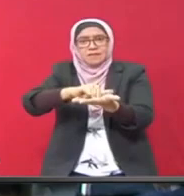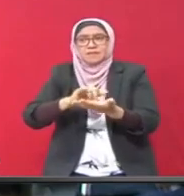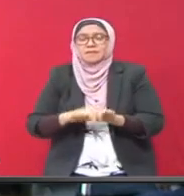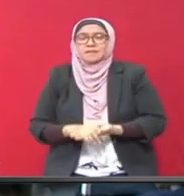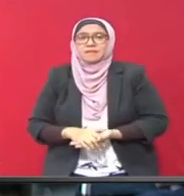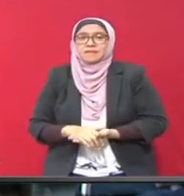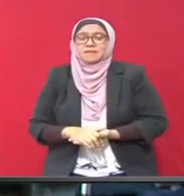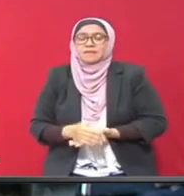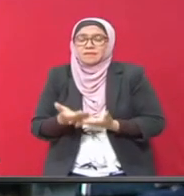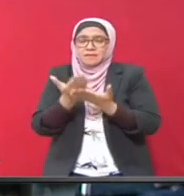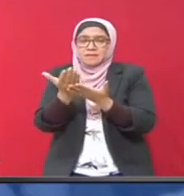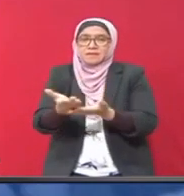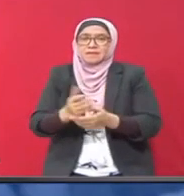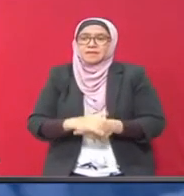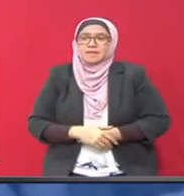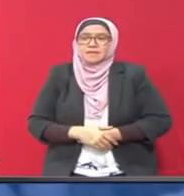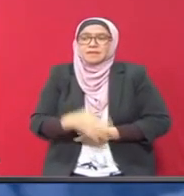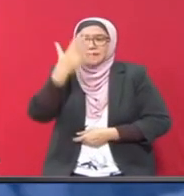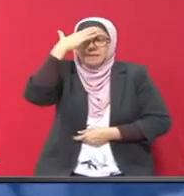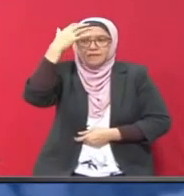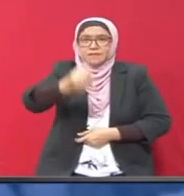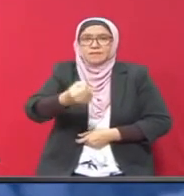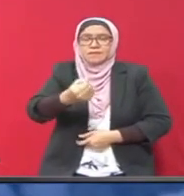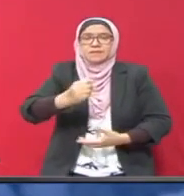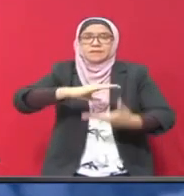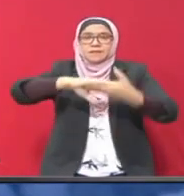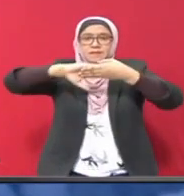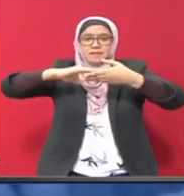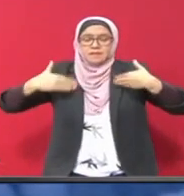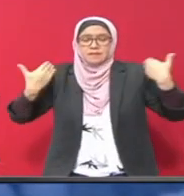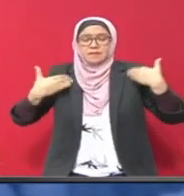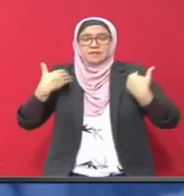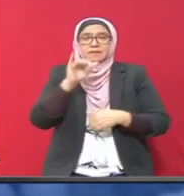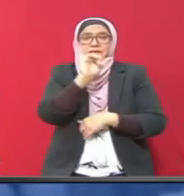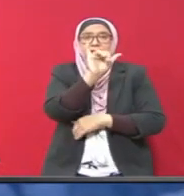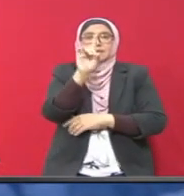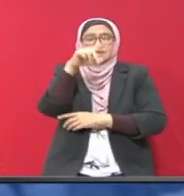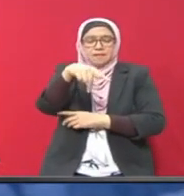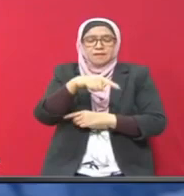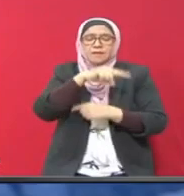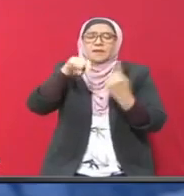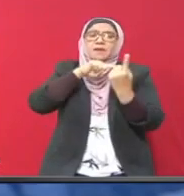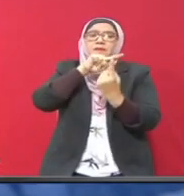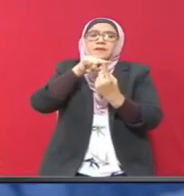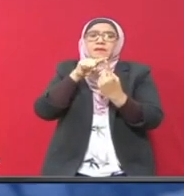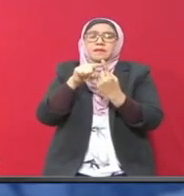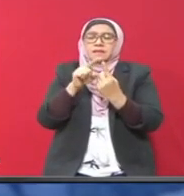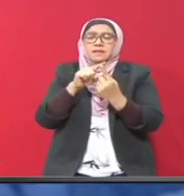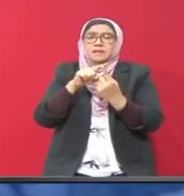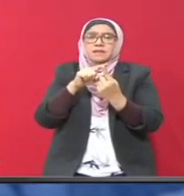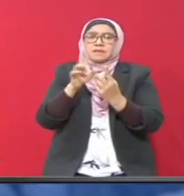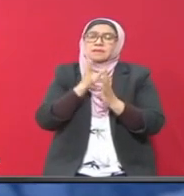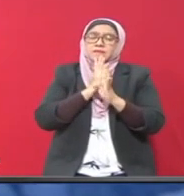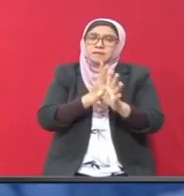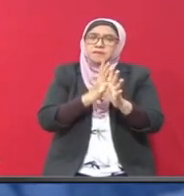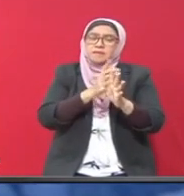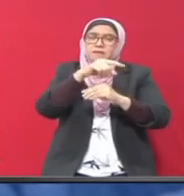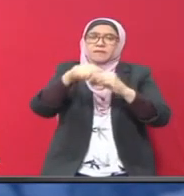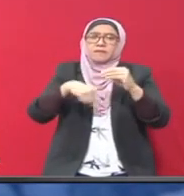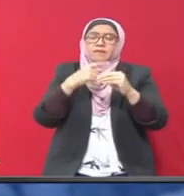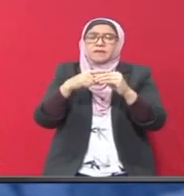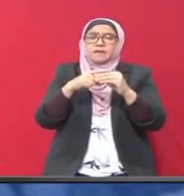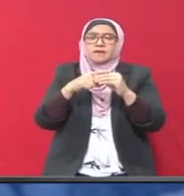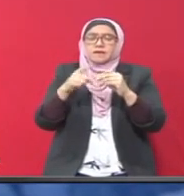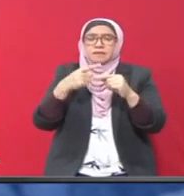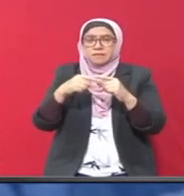assalamualaikum warahmatullahi wabarakatuh salam sejahtera Tuhan yang dipikul apabila menyebut mengenai proklamasi darurat saya mohon